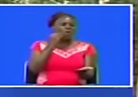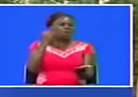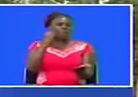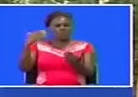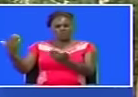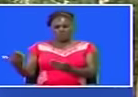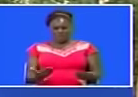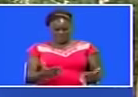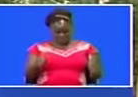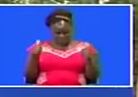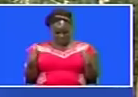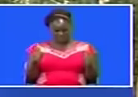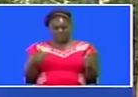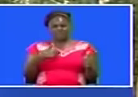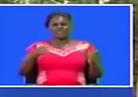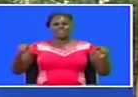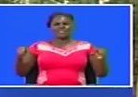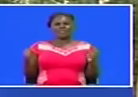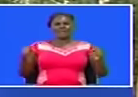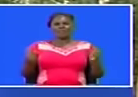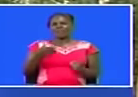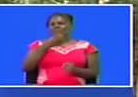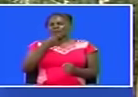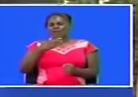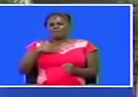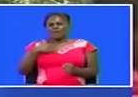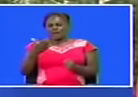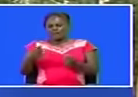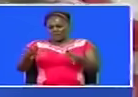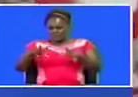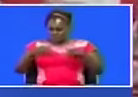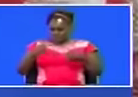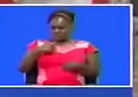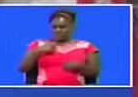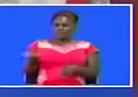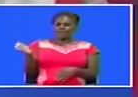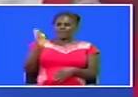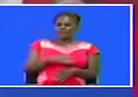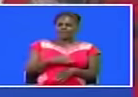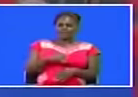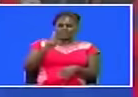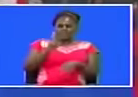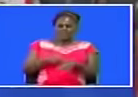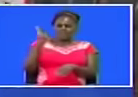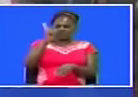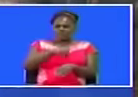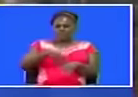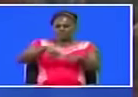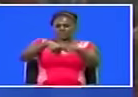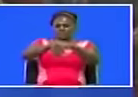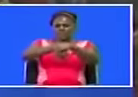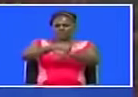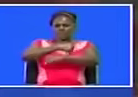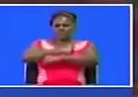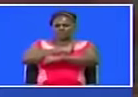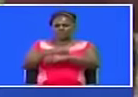vizuri. Na furaha kwa sababu hata baba yangu wako amenikubali tena. Akiwa amekamilisha masomo ya msingi mwaka huu